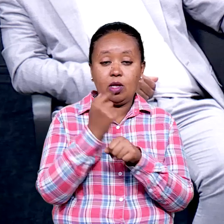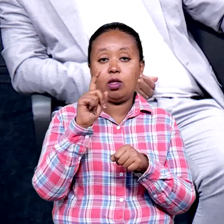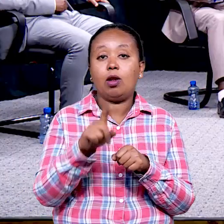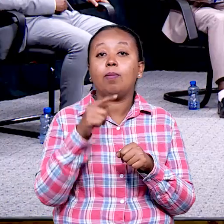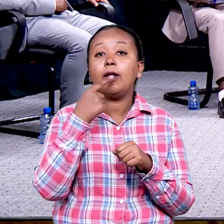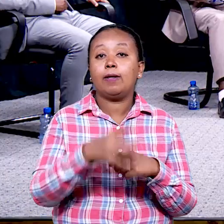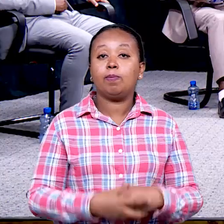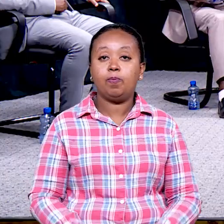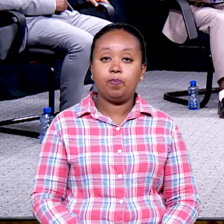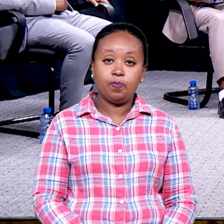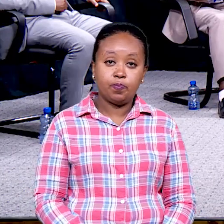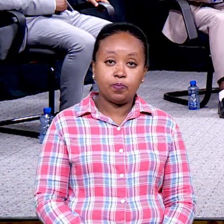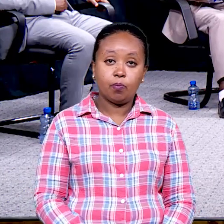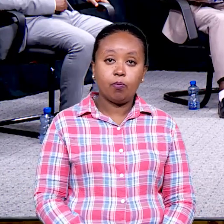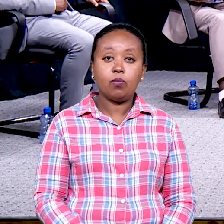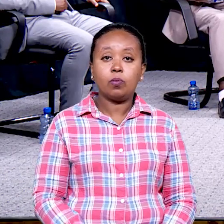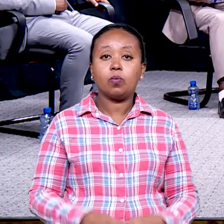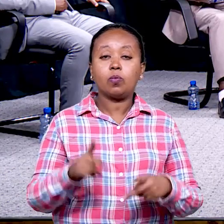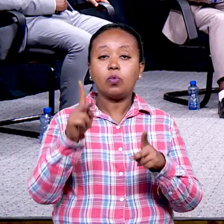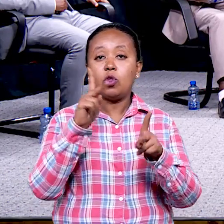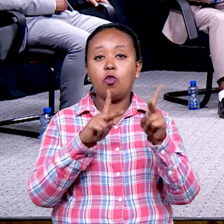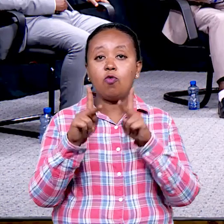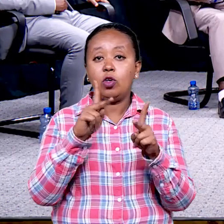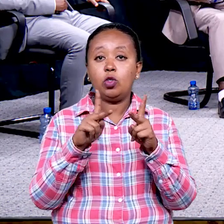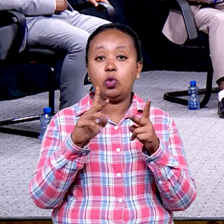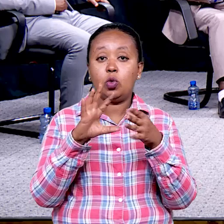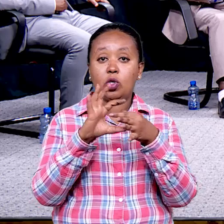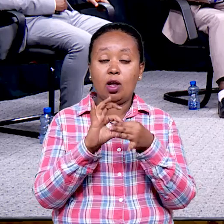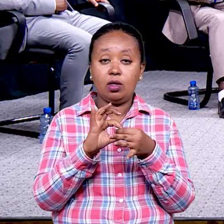ነው። የሲቪክ ሶሳይቲ